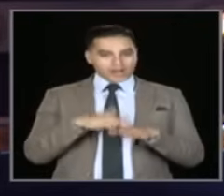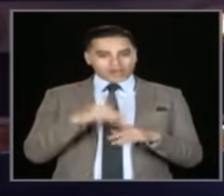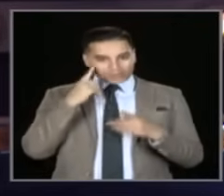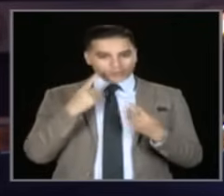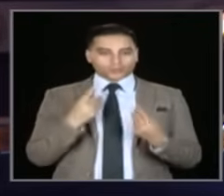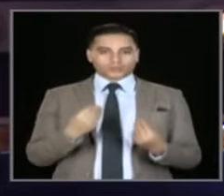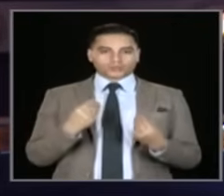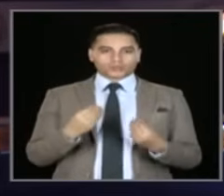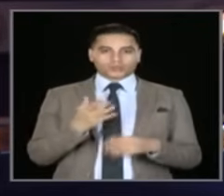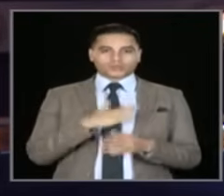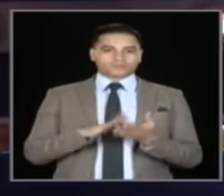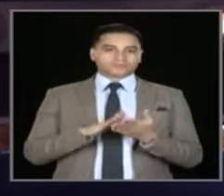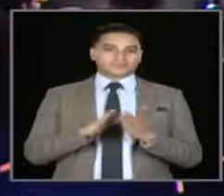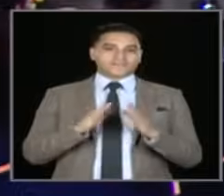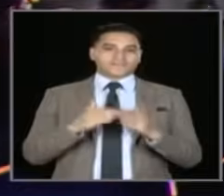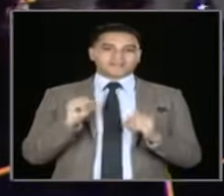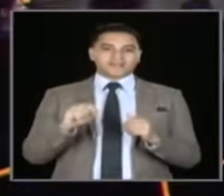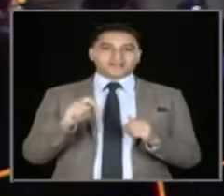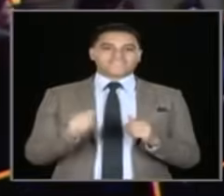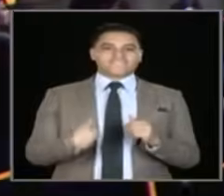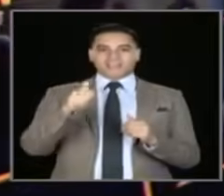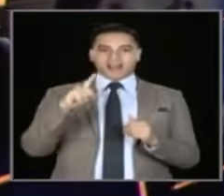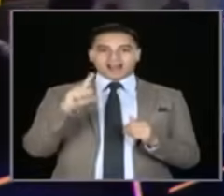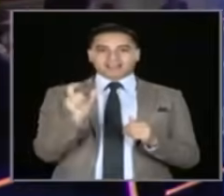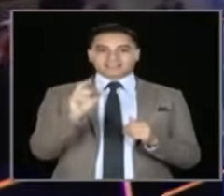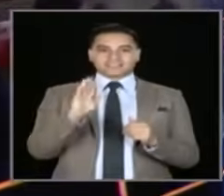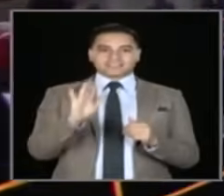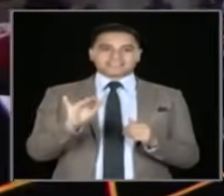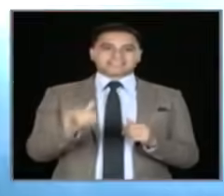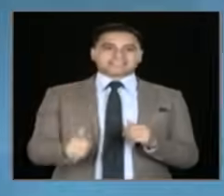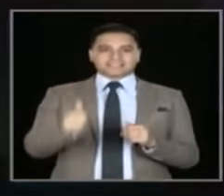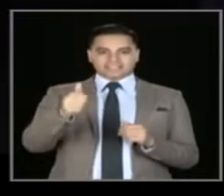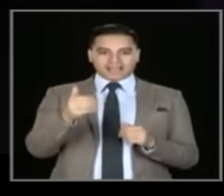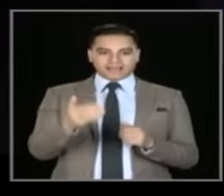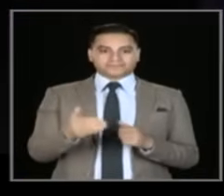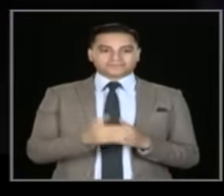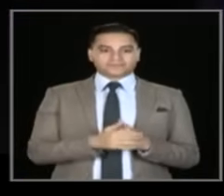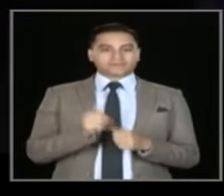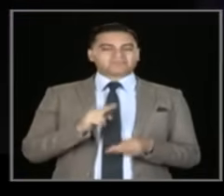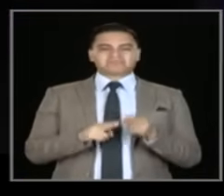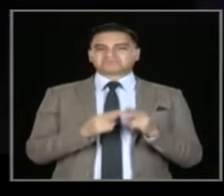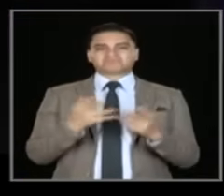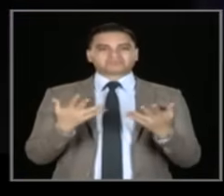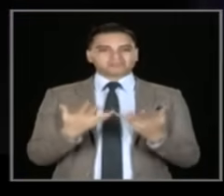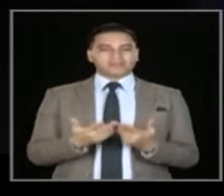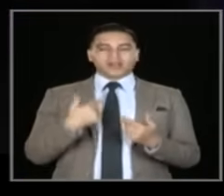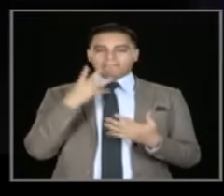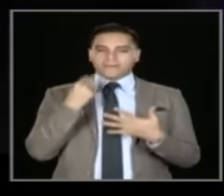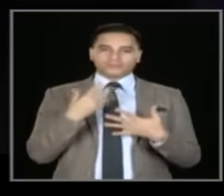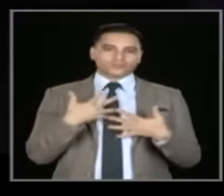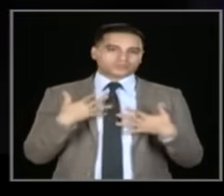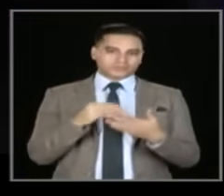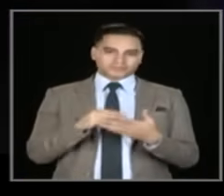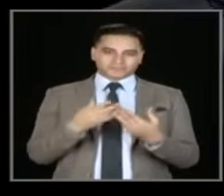نلعب كلها فريق فالنسيا. ايا كانت النتائج فانا مبسوطه ان انا شاركت